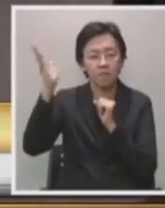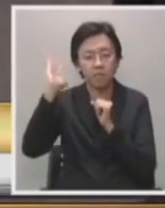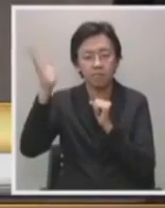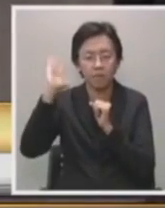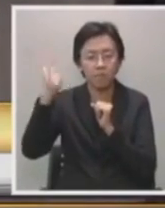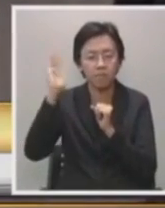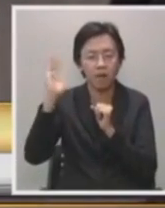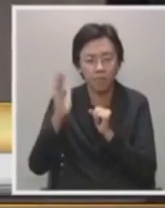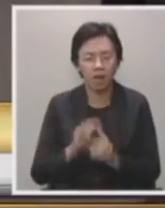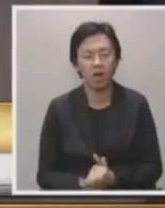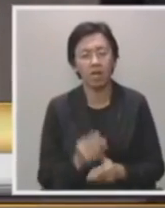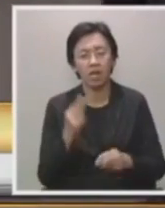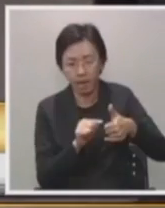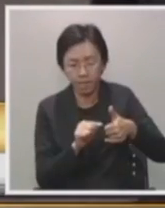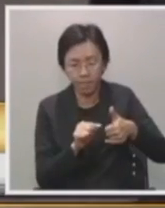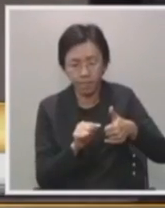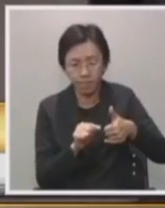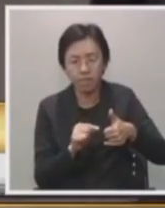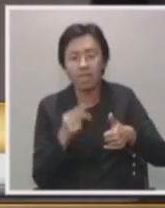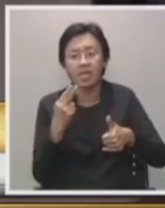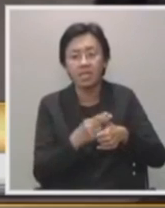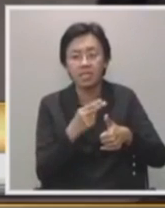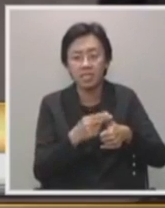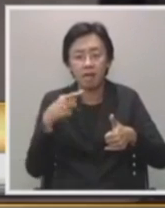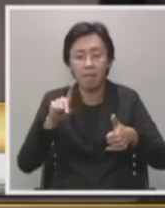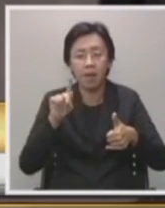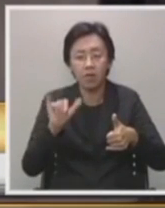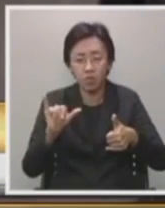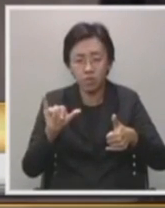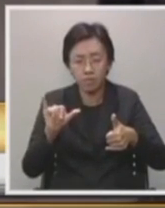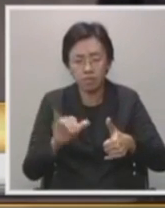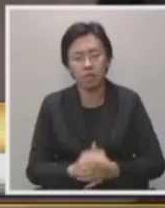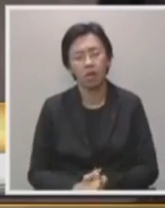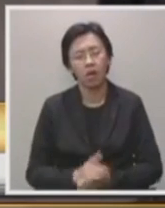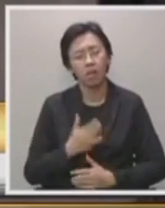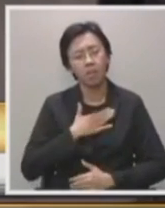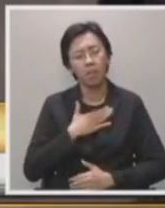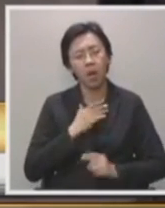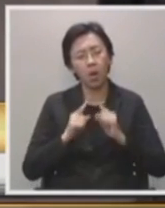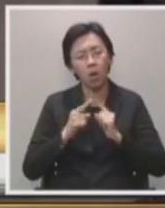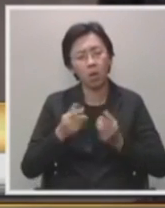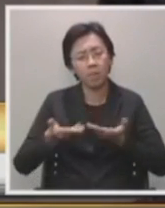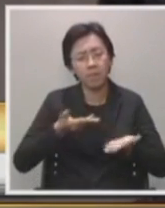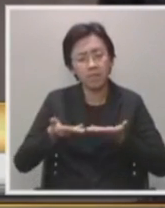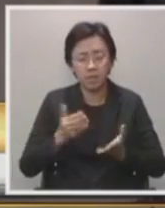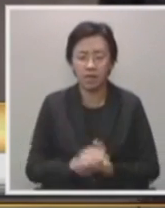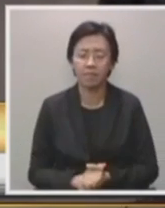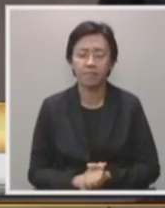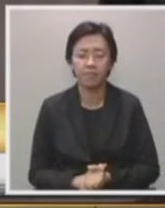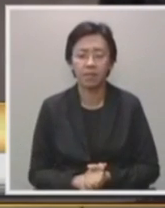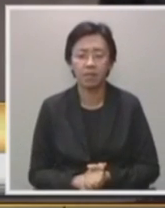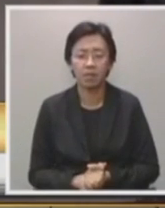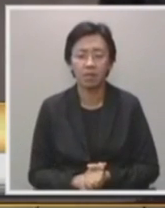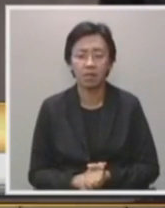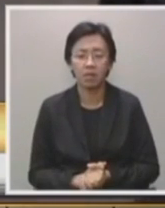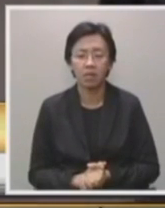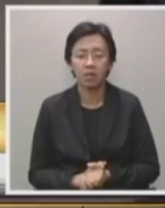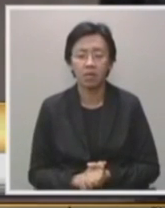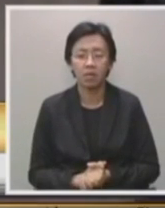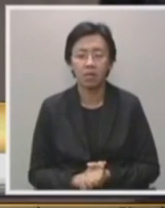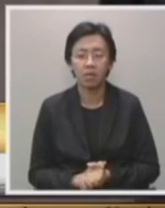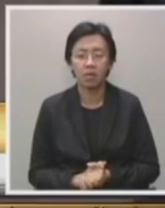ช้เรียกชื่อผู้ถูกว่าคุณประยุทธ์เนี่ยผมอยากจะเรียนปรึกษาเมื่อกี้ท่านวินิจฉัยว่าเป็นการ